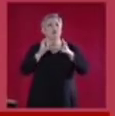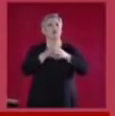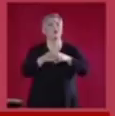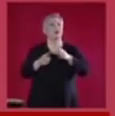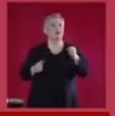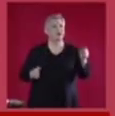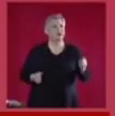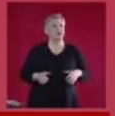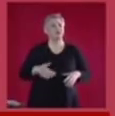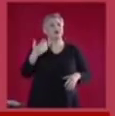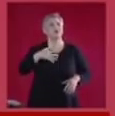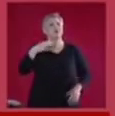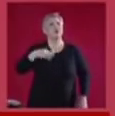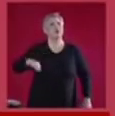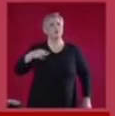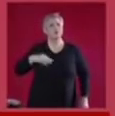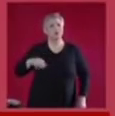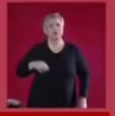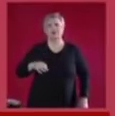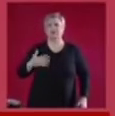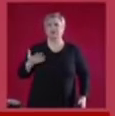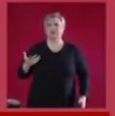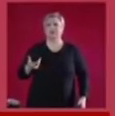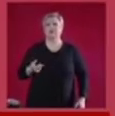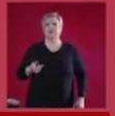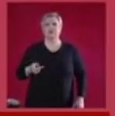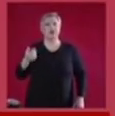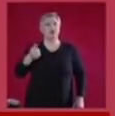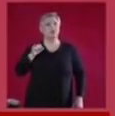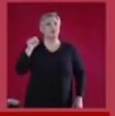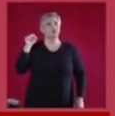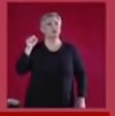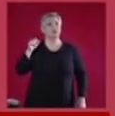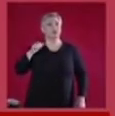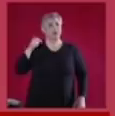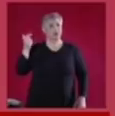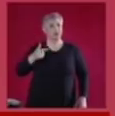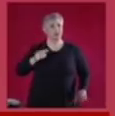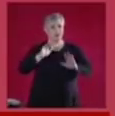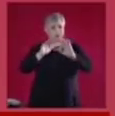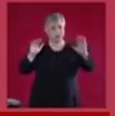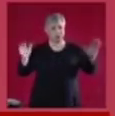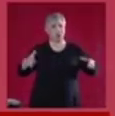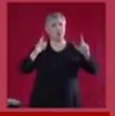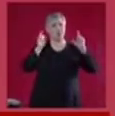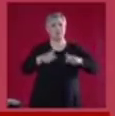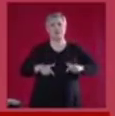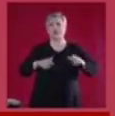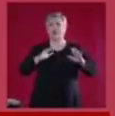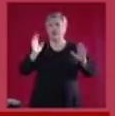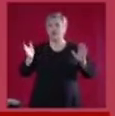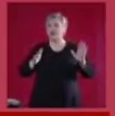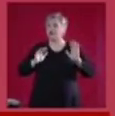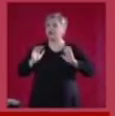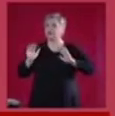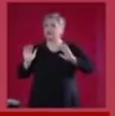από τους πράσινους αλλά και από τους σοσιαλιστές σοσιαλιστές και δημοκράτες όμως